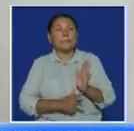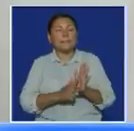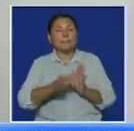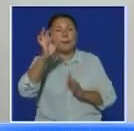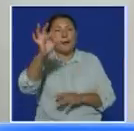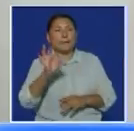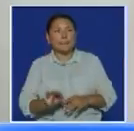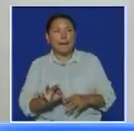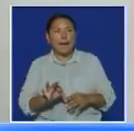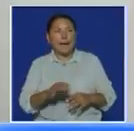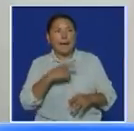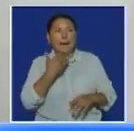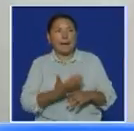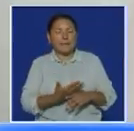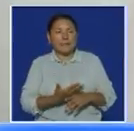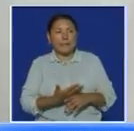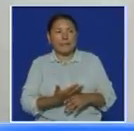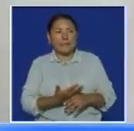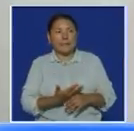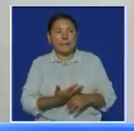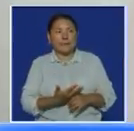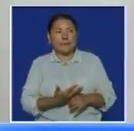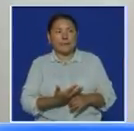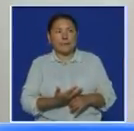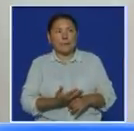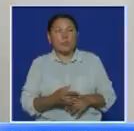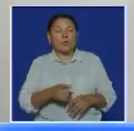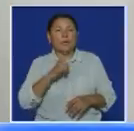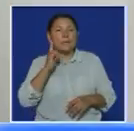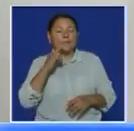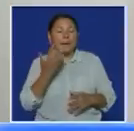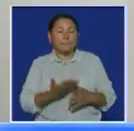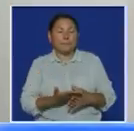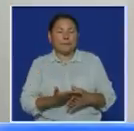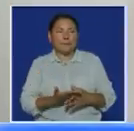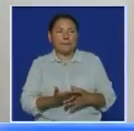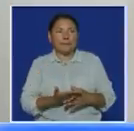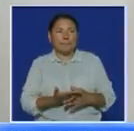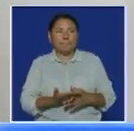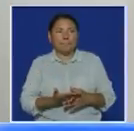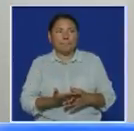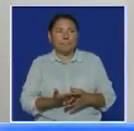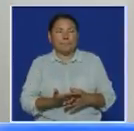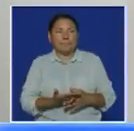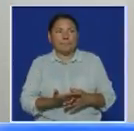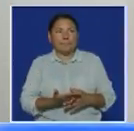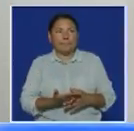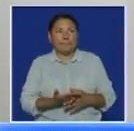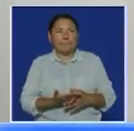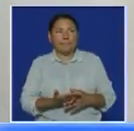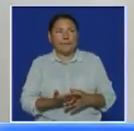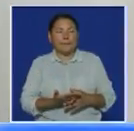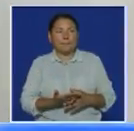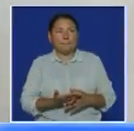70-80-75% осы жастардан құралған қазіргі таңда сол жастарымыз осы еліміздің болашағын өркендету